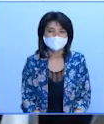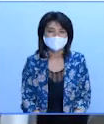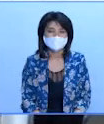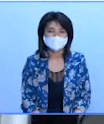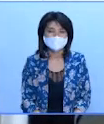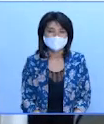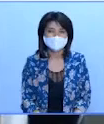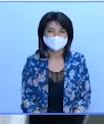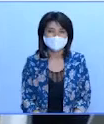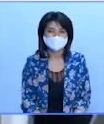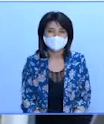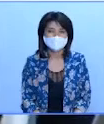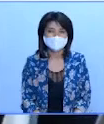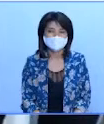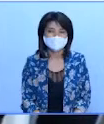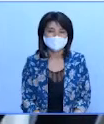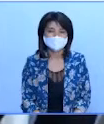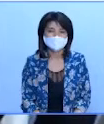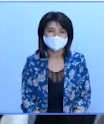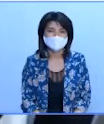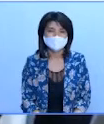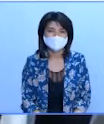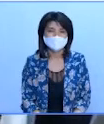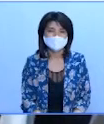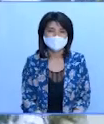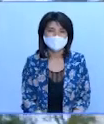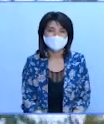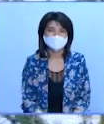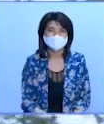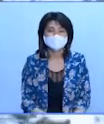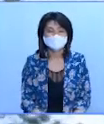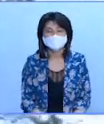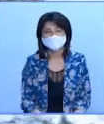сезімде. Айыл Мұрахымжанова, Әмір Ерланұлы, Ертіс ақпарат.